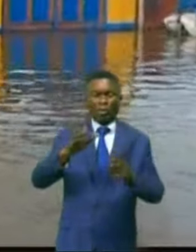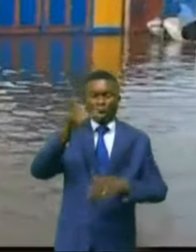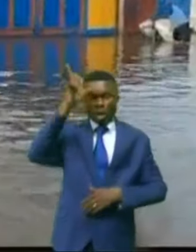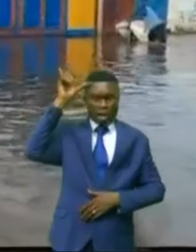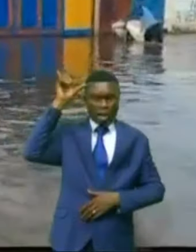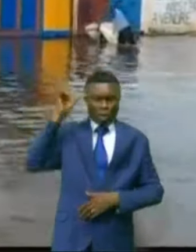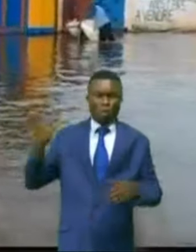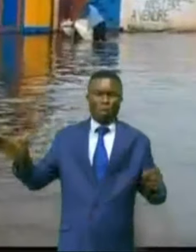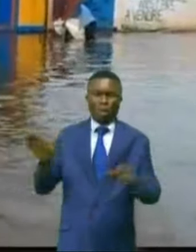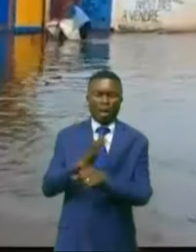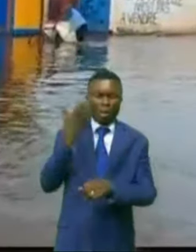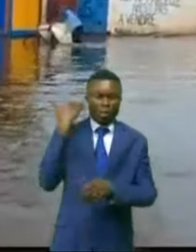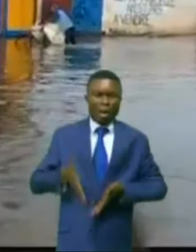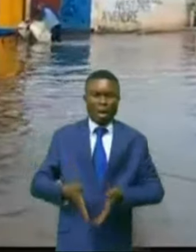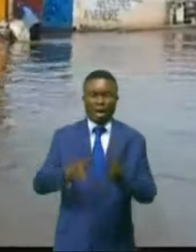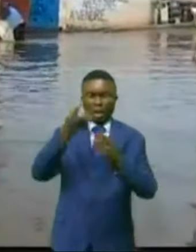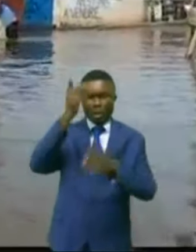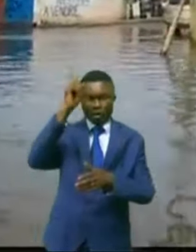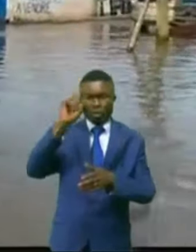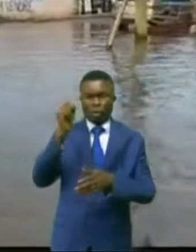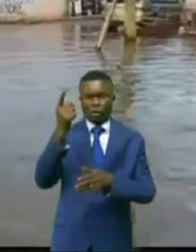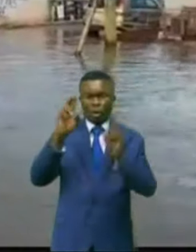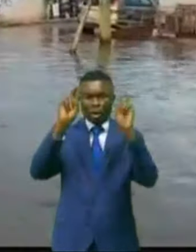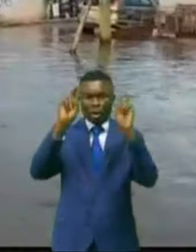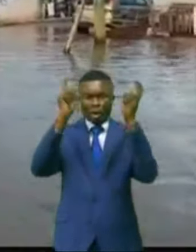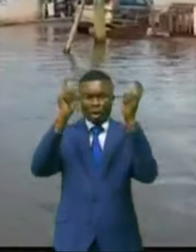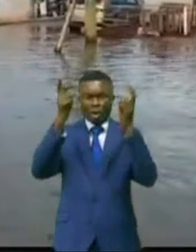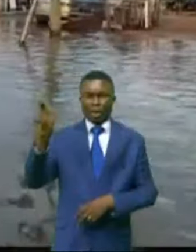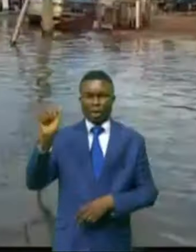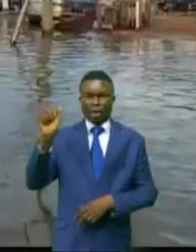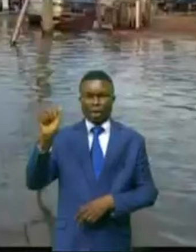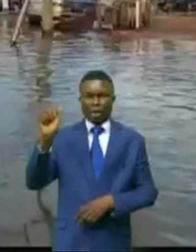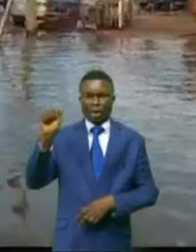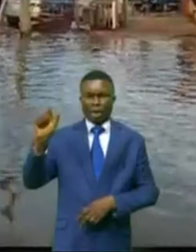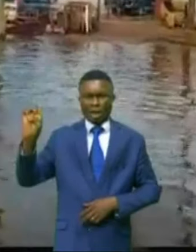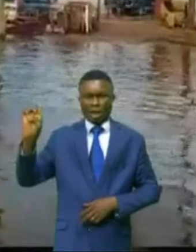qui est l'artère principale et unique de la ville de Kalemie, en